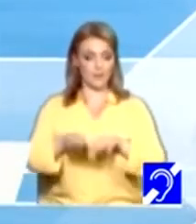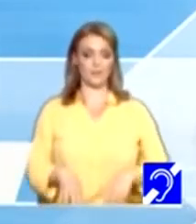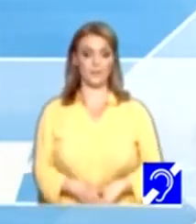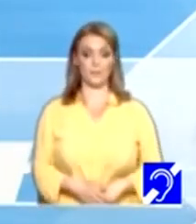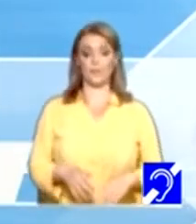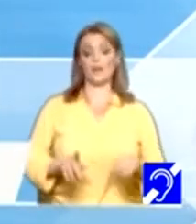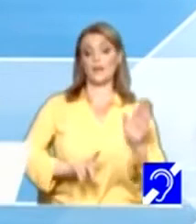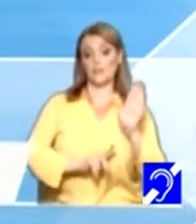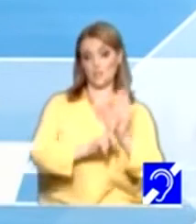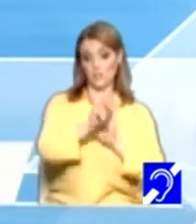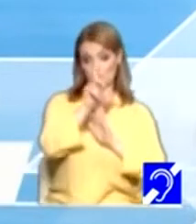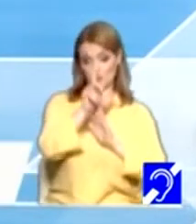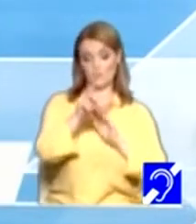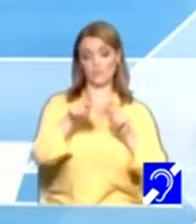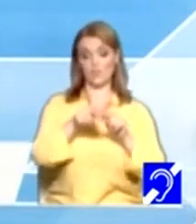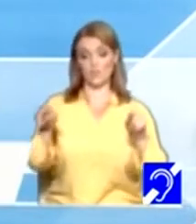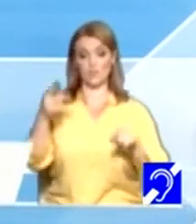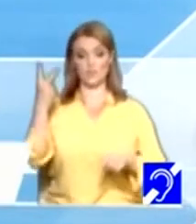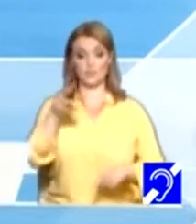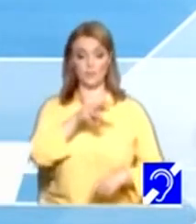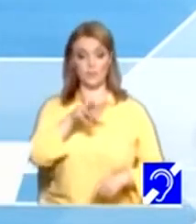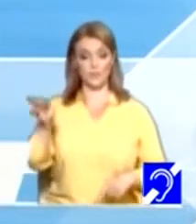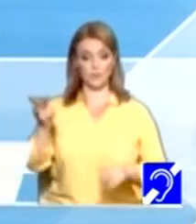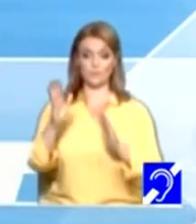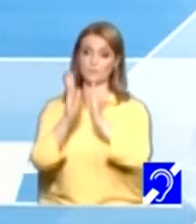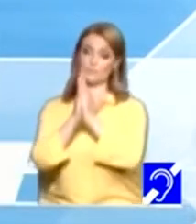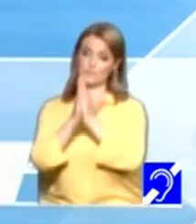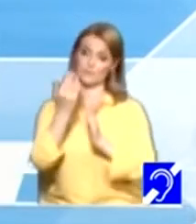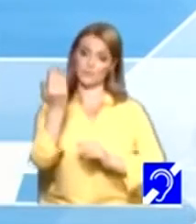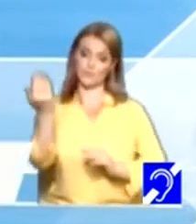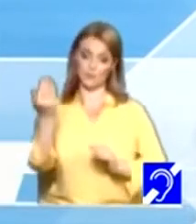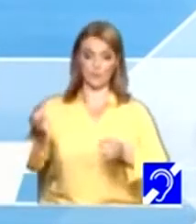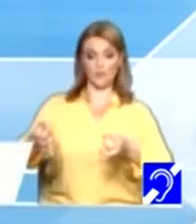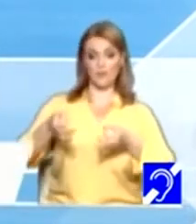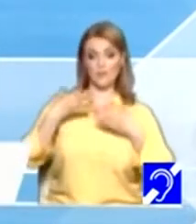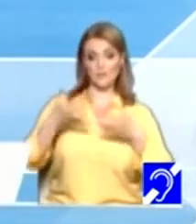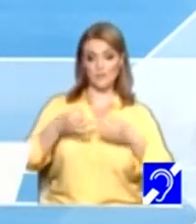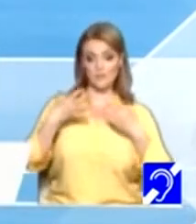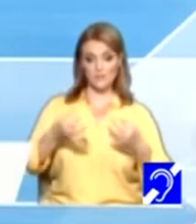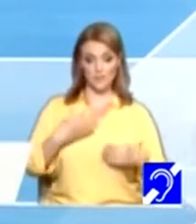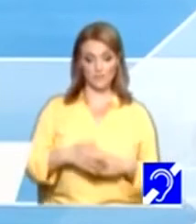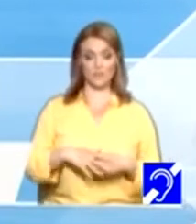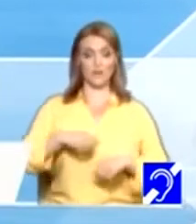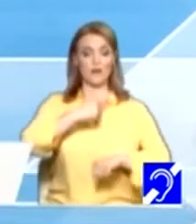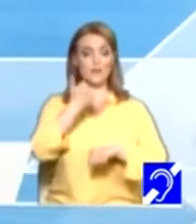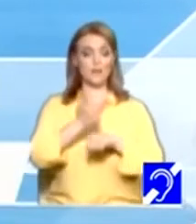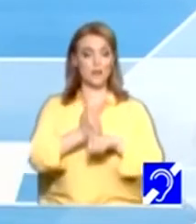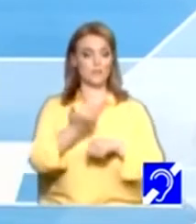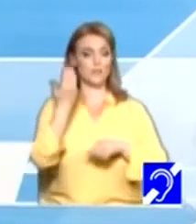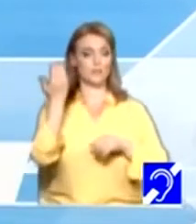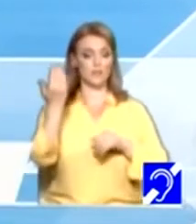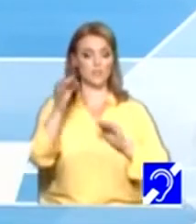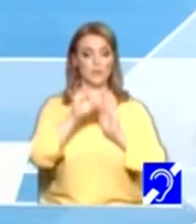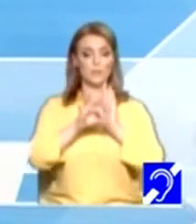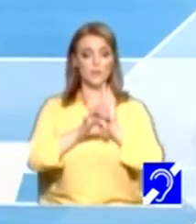început, în două minute, dacă puteți, o să vă rog să vă prezentați principalele priorități pe care le vizați